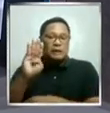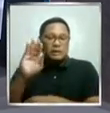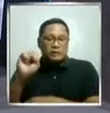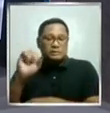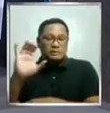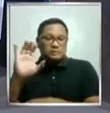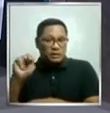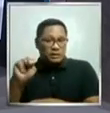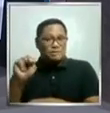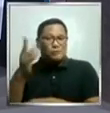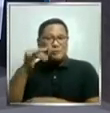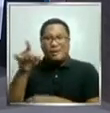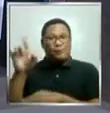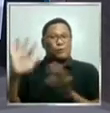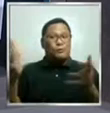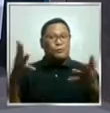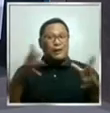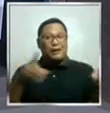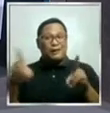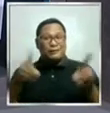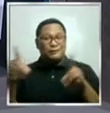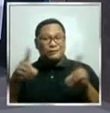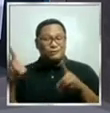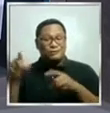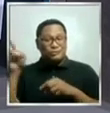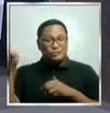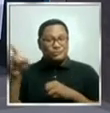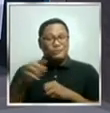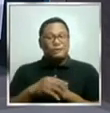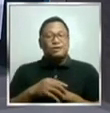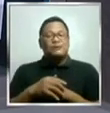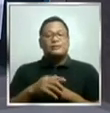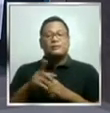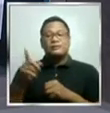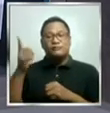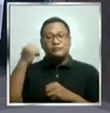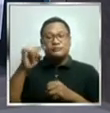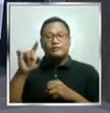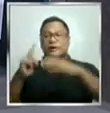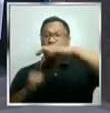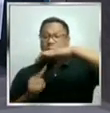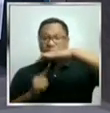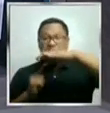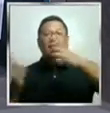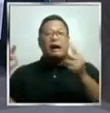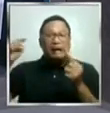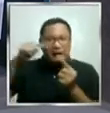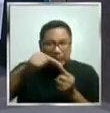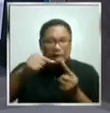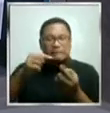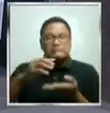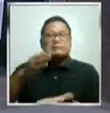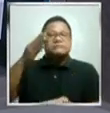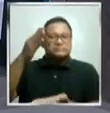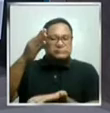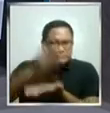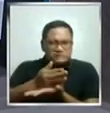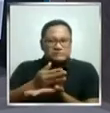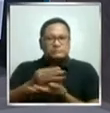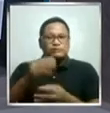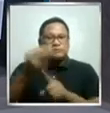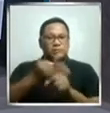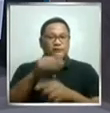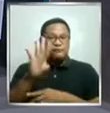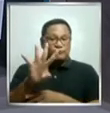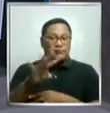inaksyonan ng mga mambabatas ang franchise application ng TV network hanggang sa mapaso ito noong May 4. Pero balik